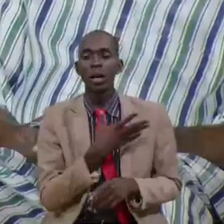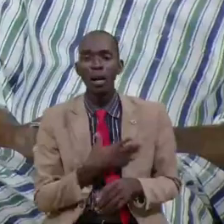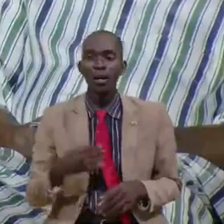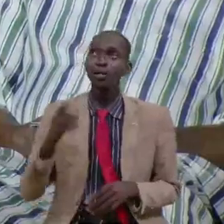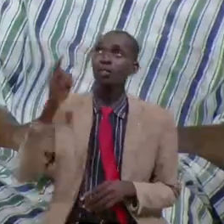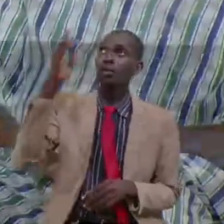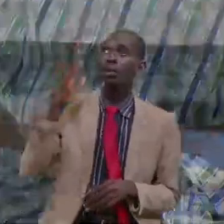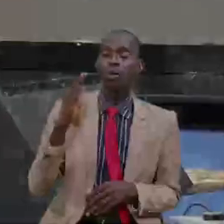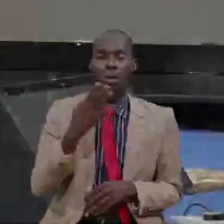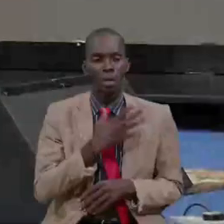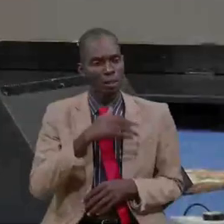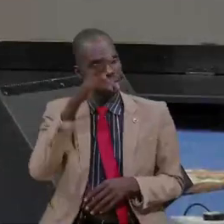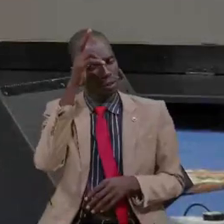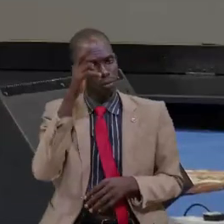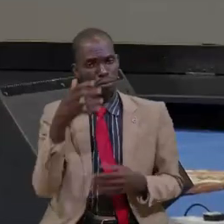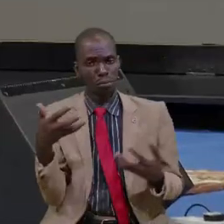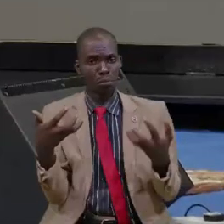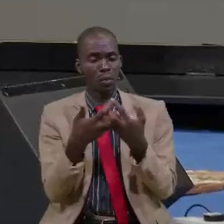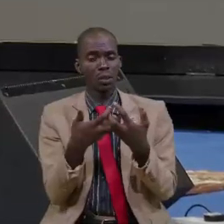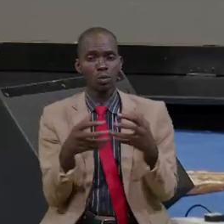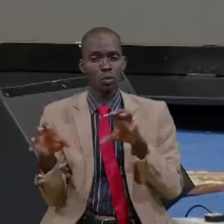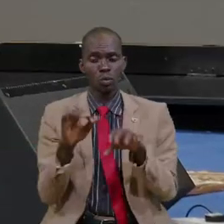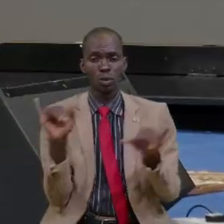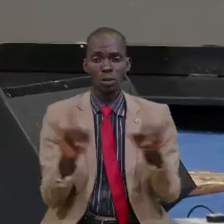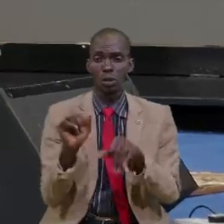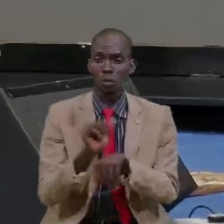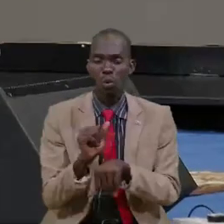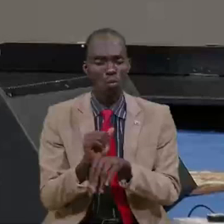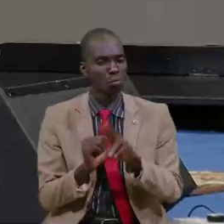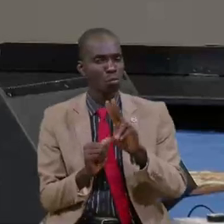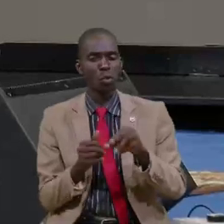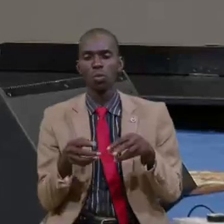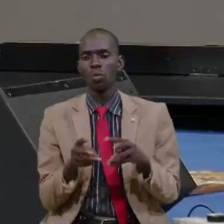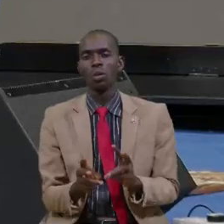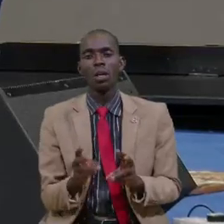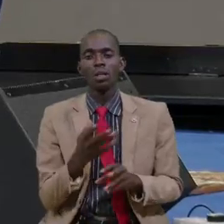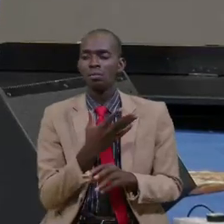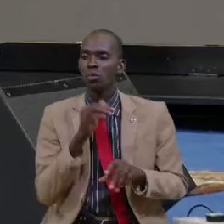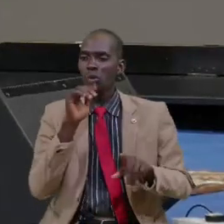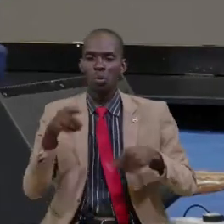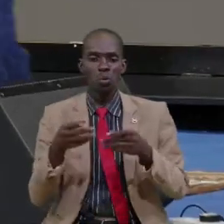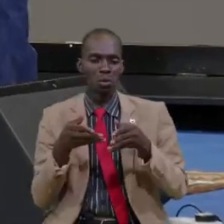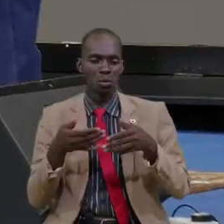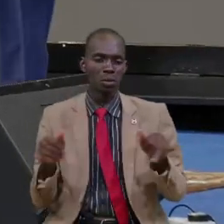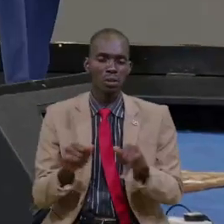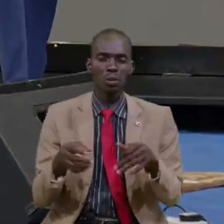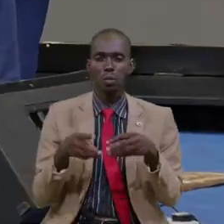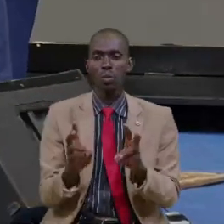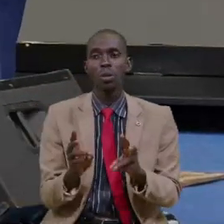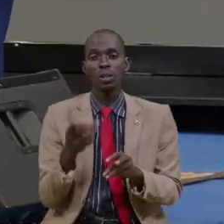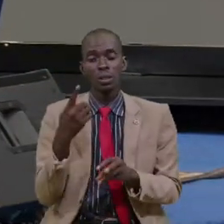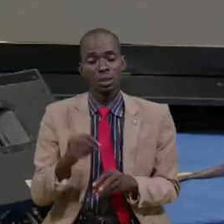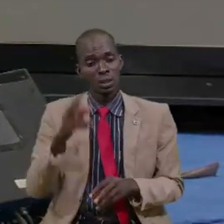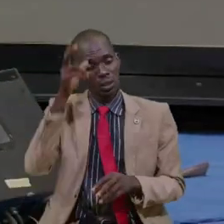Et Dieu et le diable, ils ne font pas les mêmes œuvres. Ils ne vont pas dans la même direction. Et le